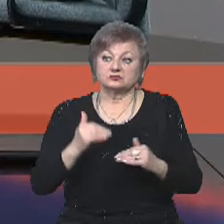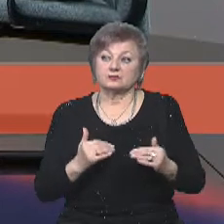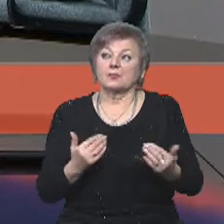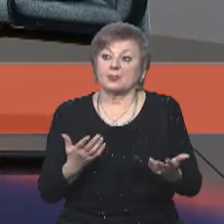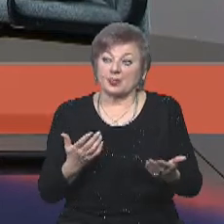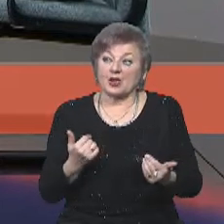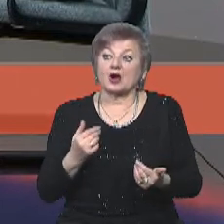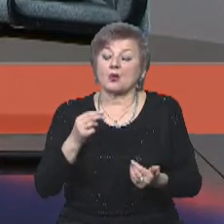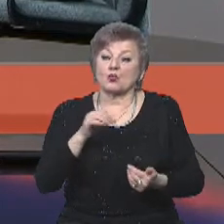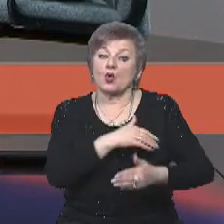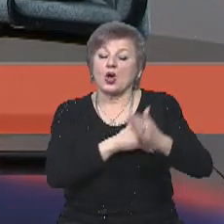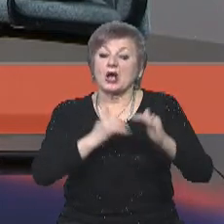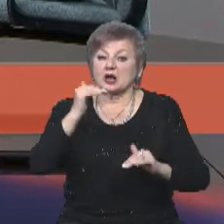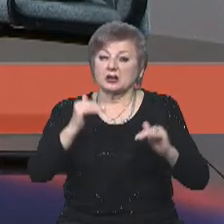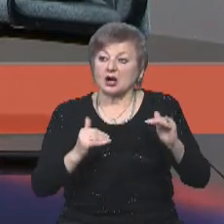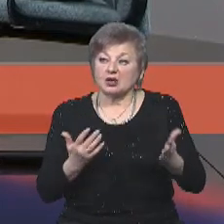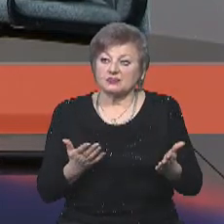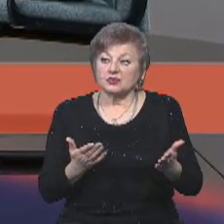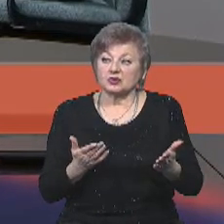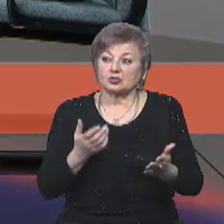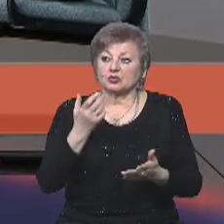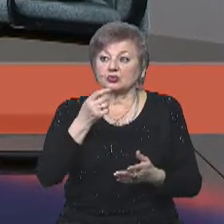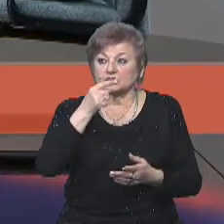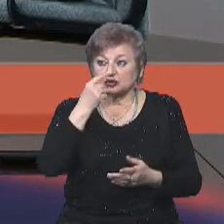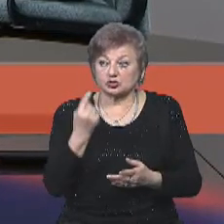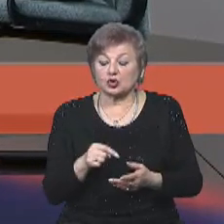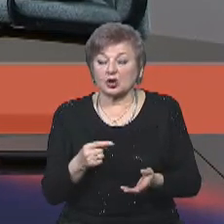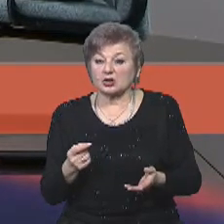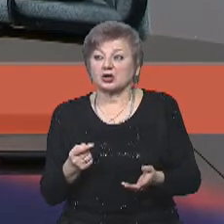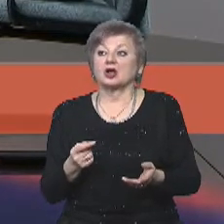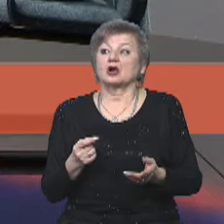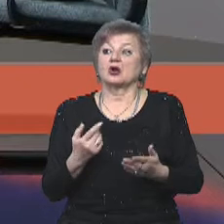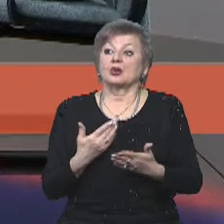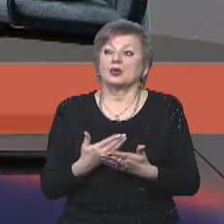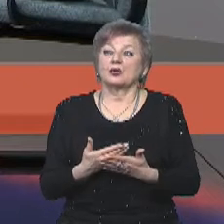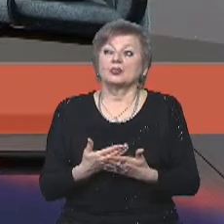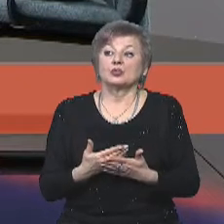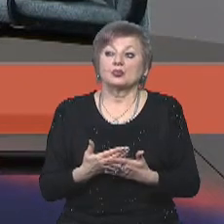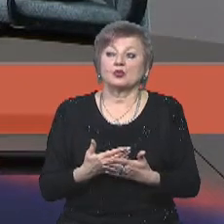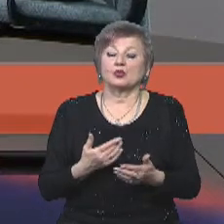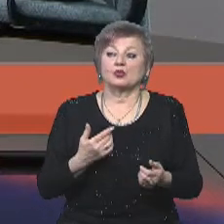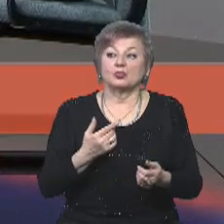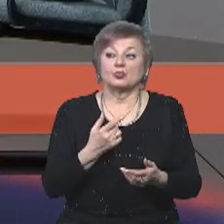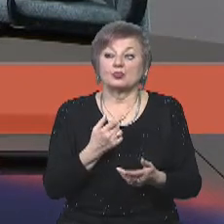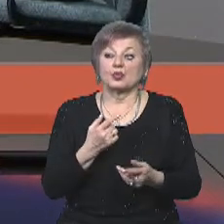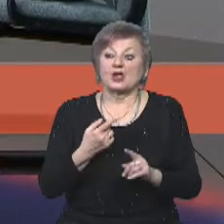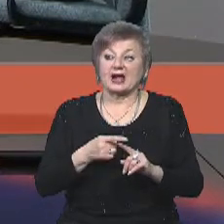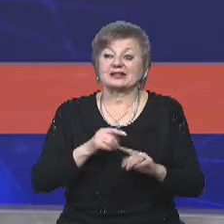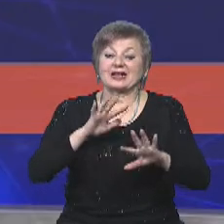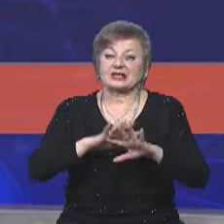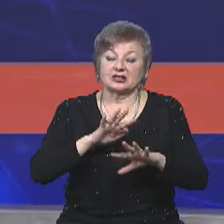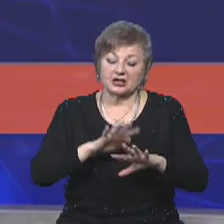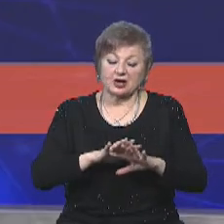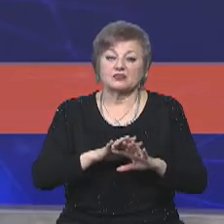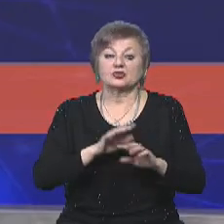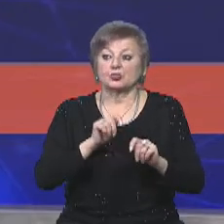По температурному графику, значит, все наши котельные работают согласно температурного графика, который утверждается на год. Этот график был